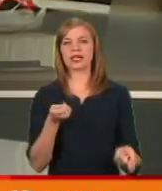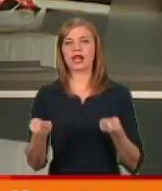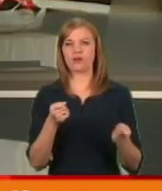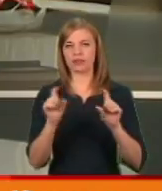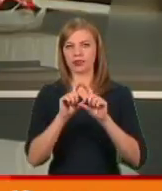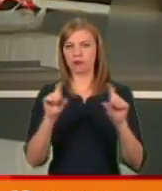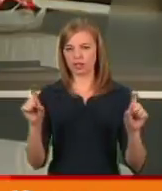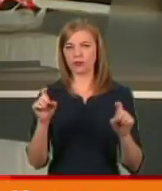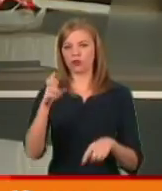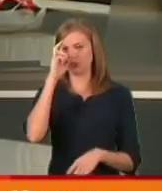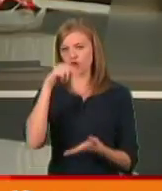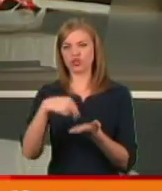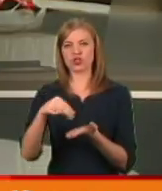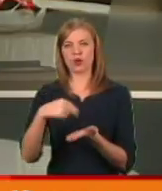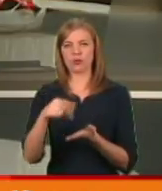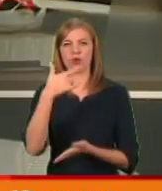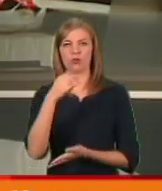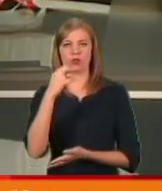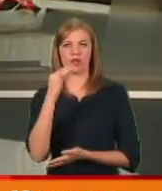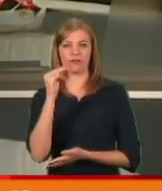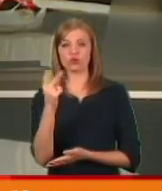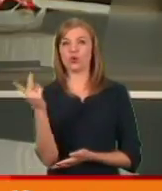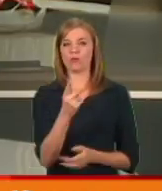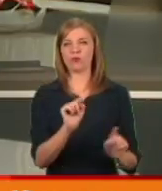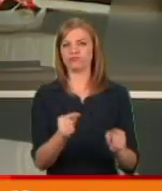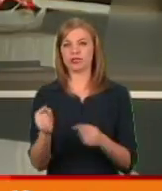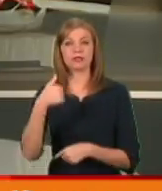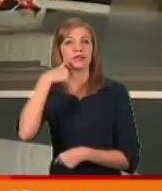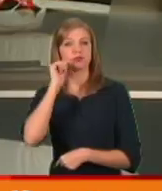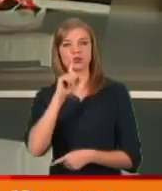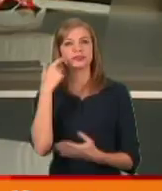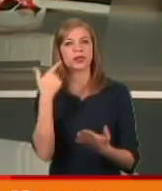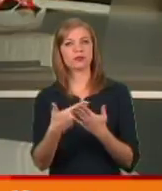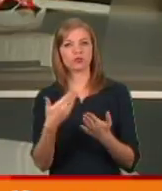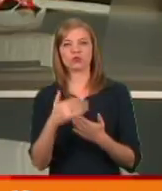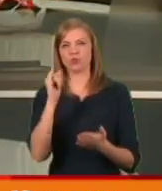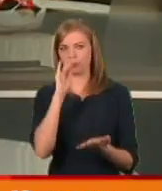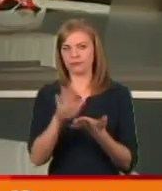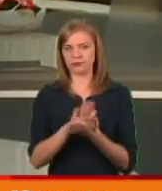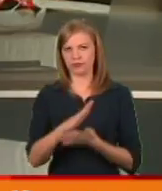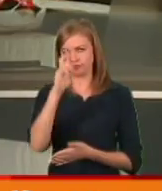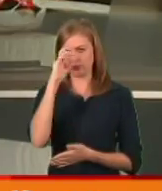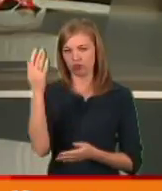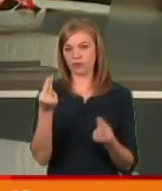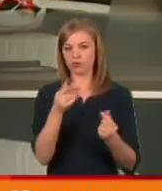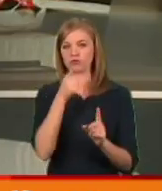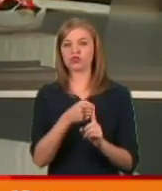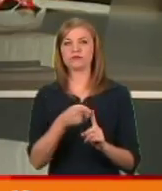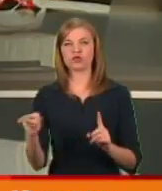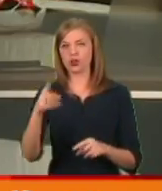керівникові департаменту держзакупівель Гулевичу. Обох їх затримали вчора за підозрою у відмиванні державних грошей під